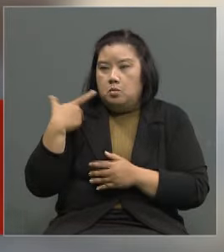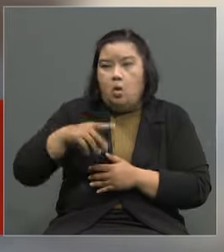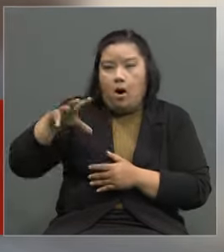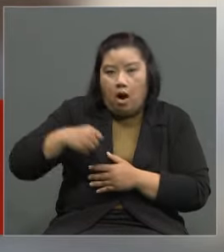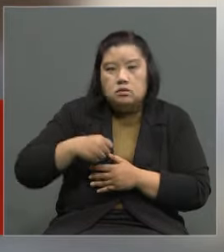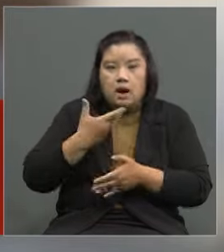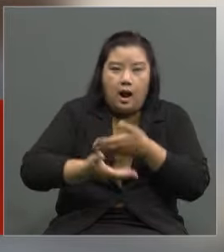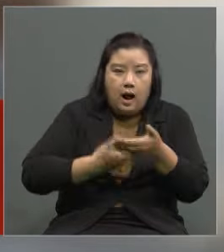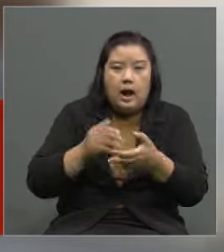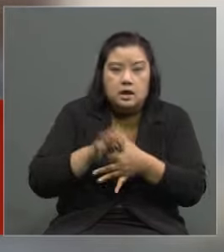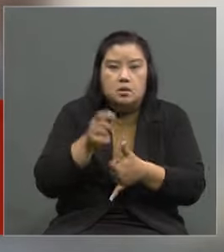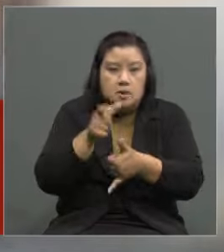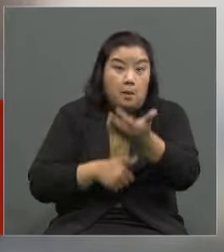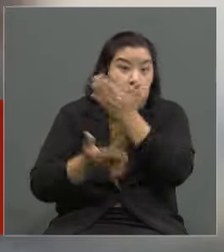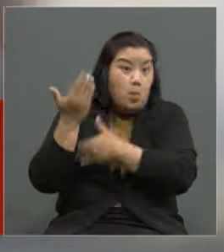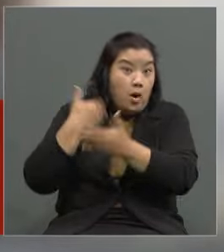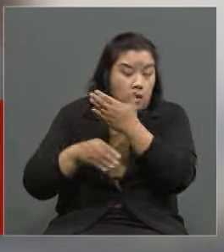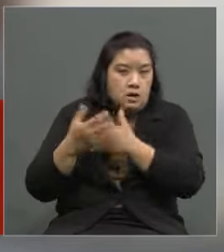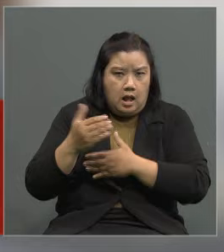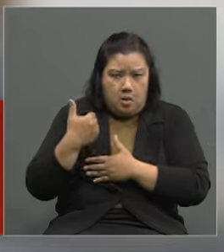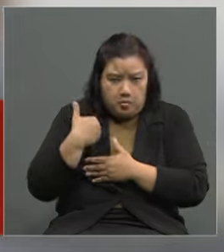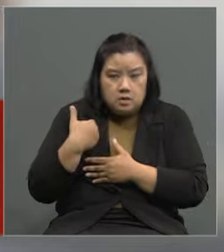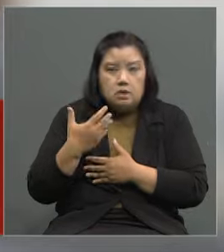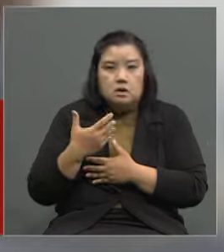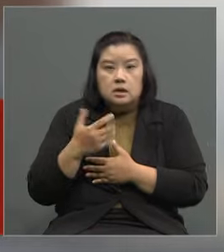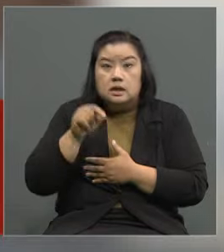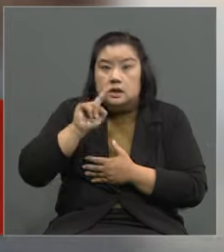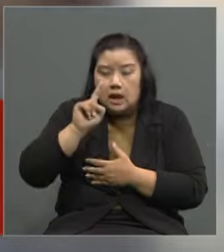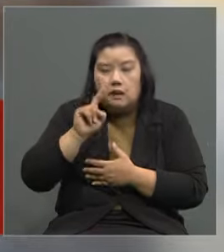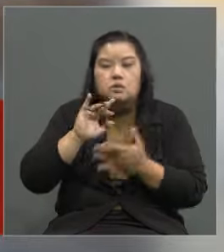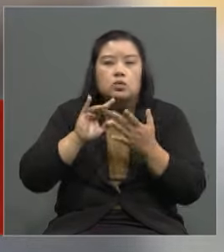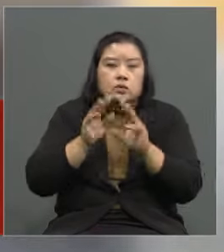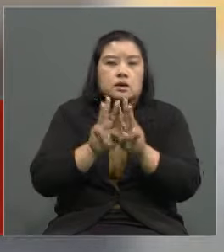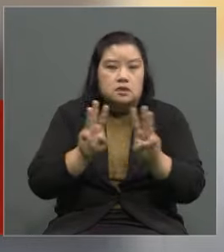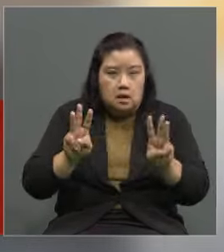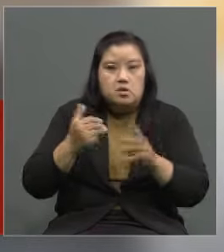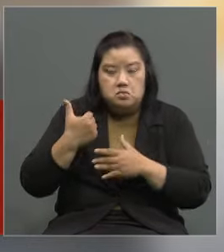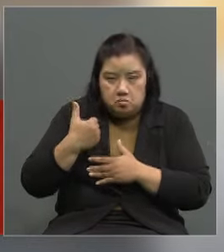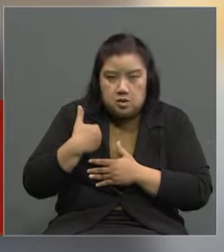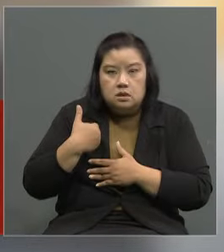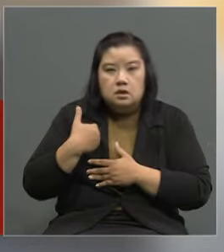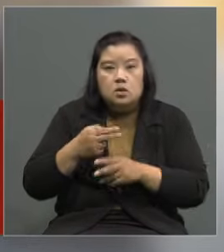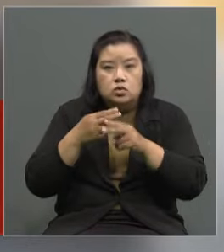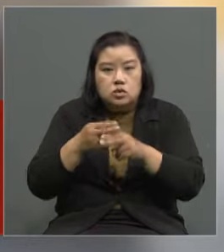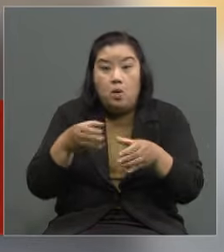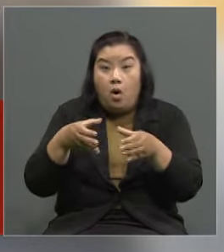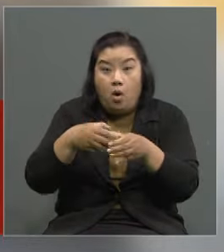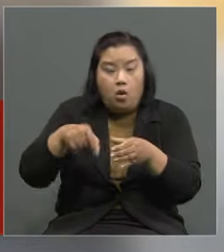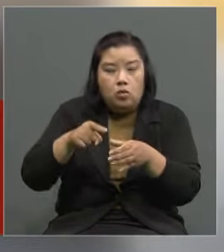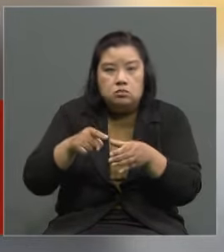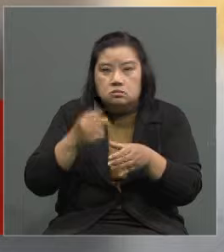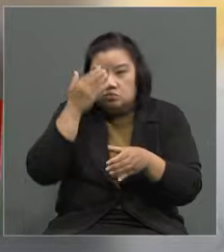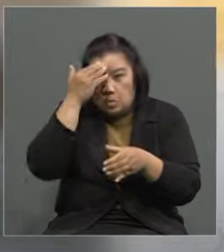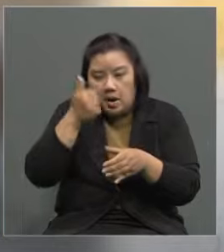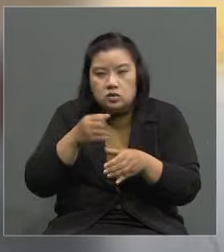ซื้อขายข้อมูลส่วนบุคคลของคนอื่นเป็นจำนวนมากในโซเชียล Mediaที่มีการปิดเฉพาะกลุ่มเขาเรียกว่า Darkเว็บคือเว็บ